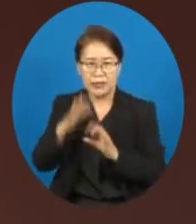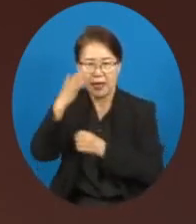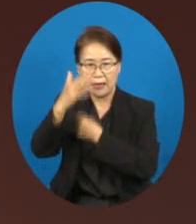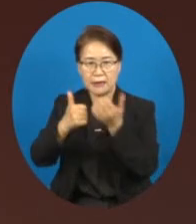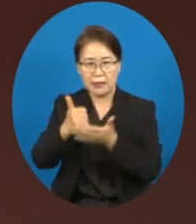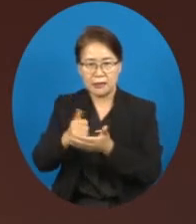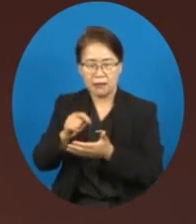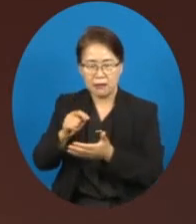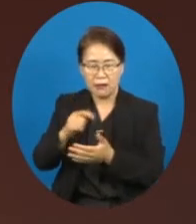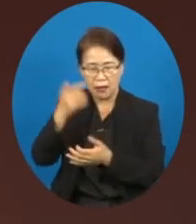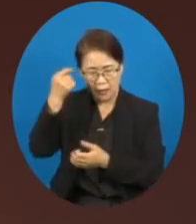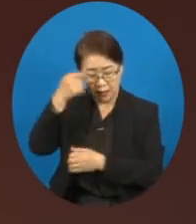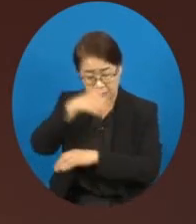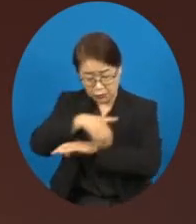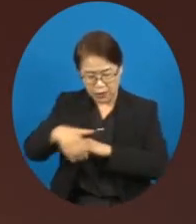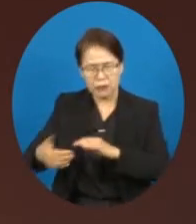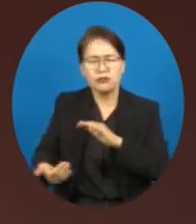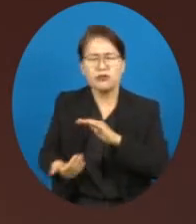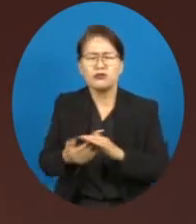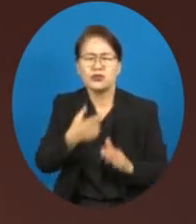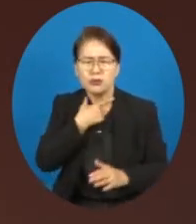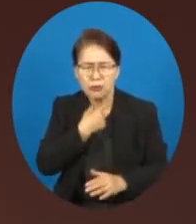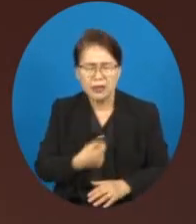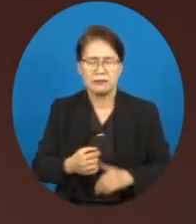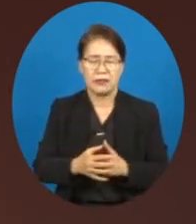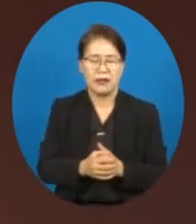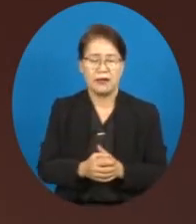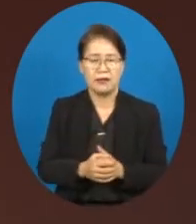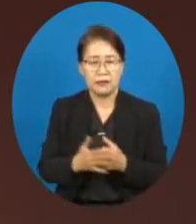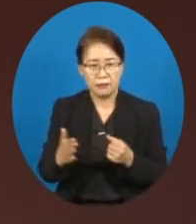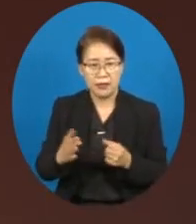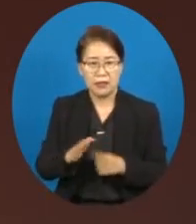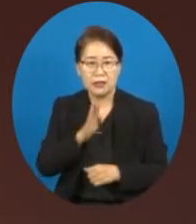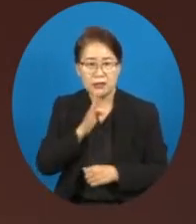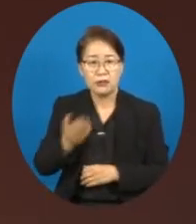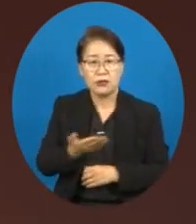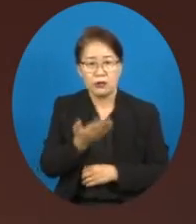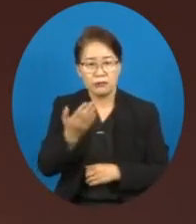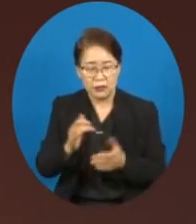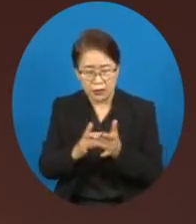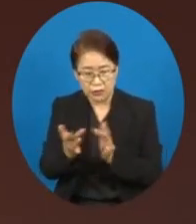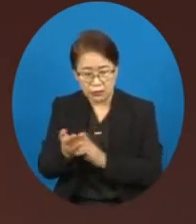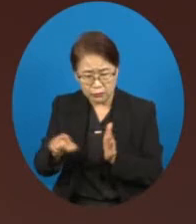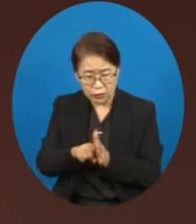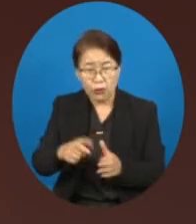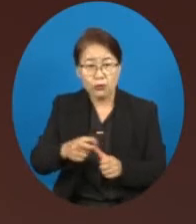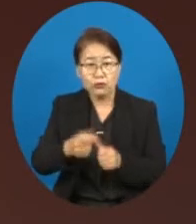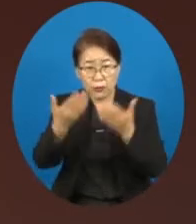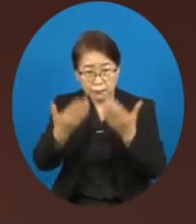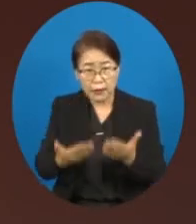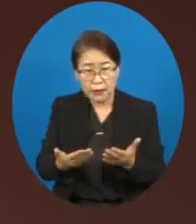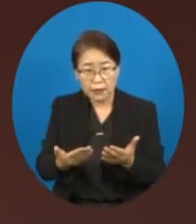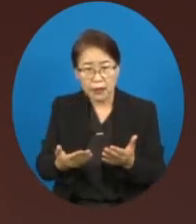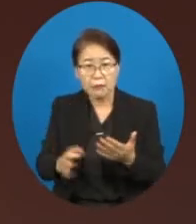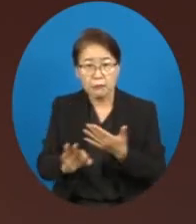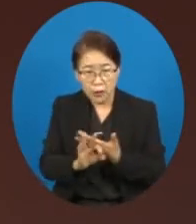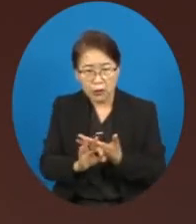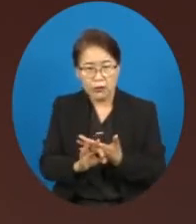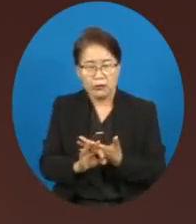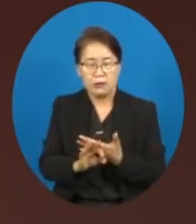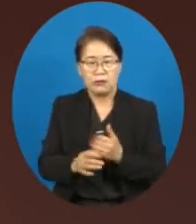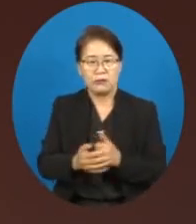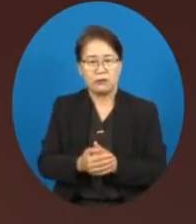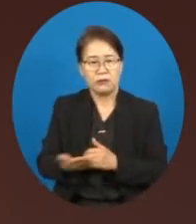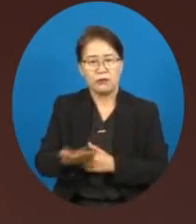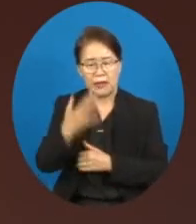하나님은 그 일을 행하기를 원하십니다. 그러므로 진정 여러분이 예수를 믿음으로 구원을 받았다고 한다면, 진정